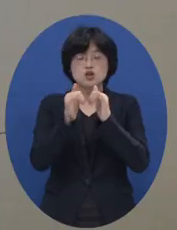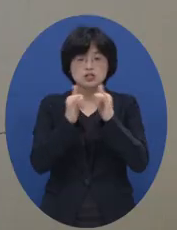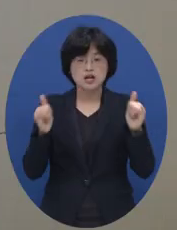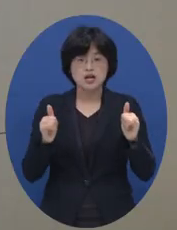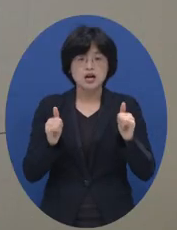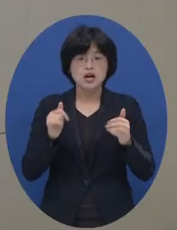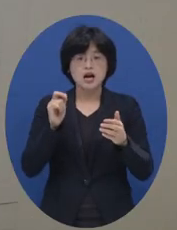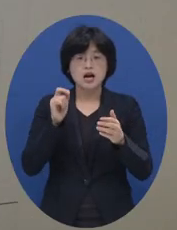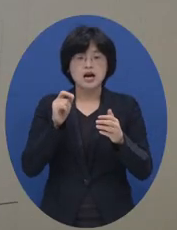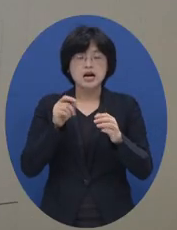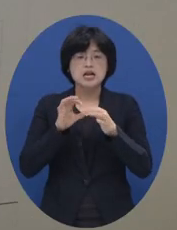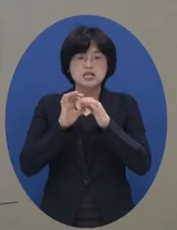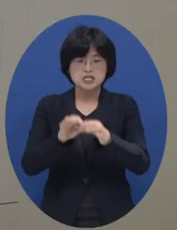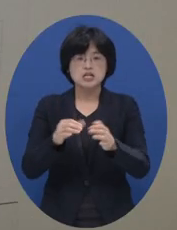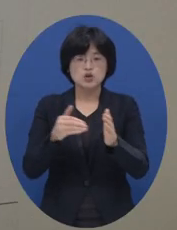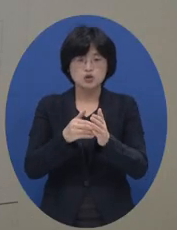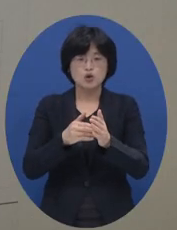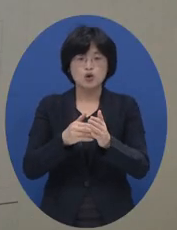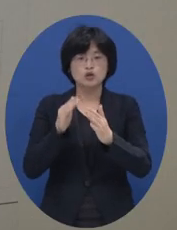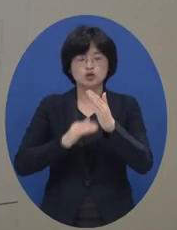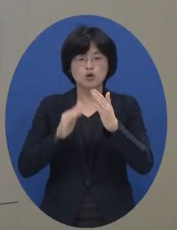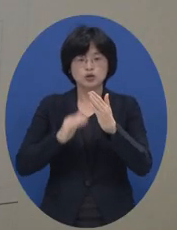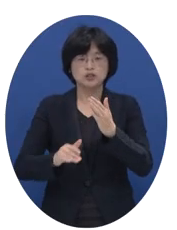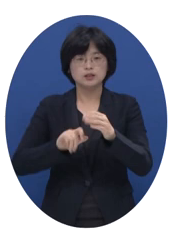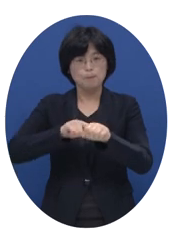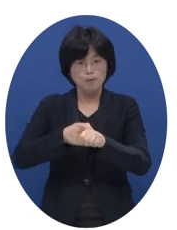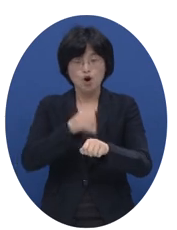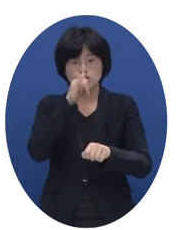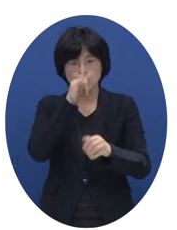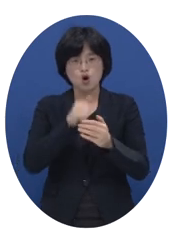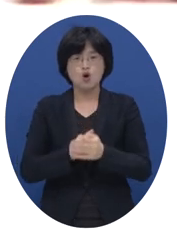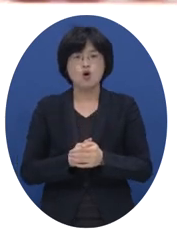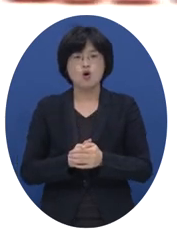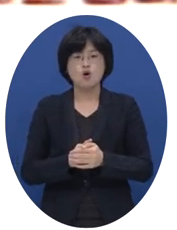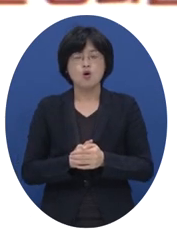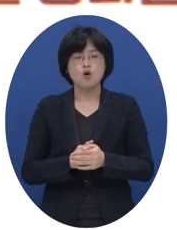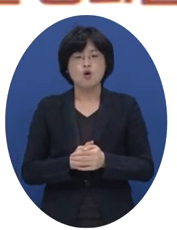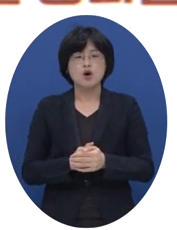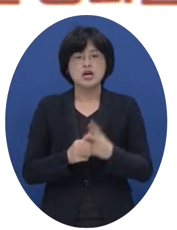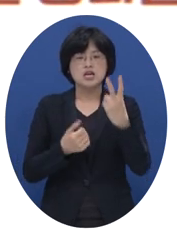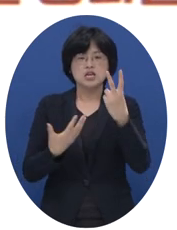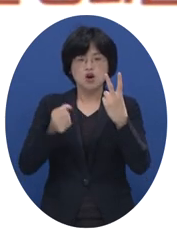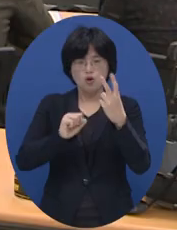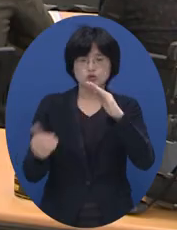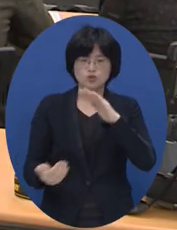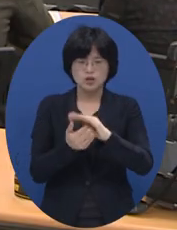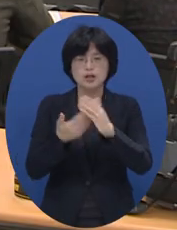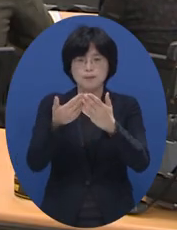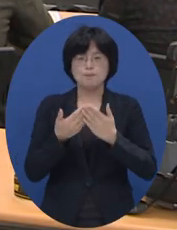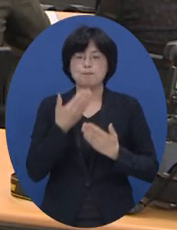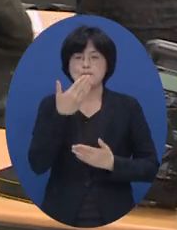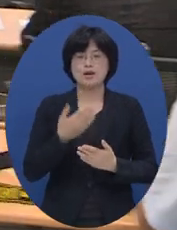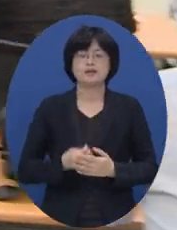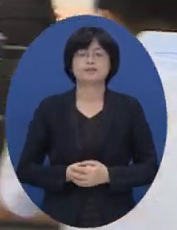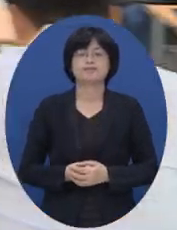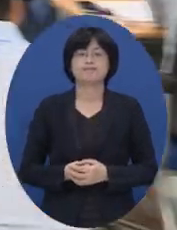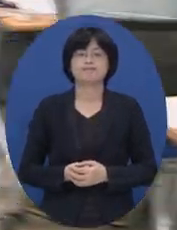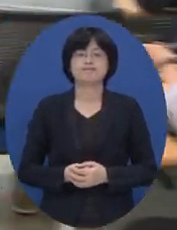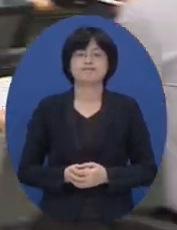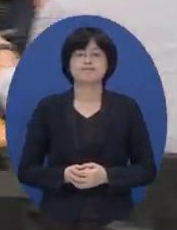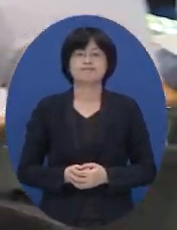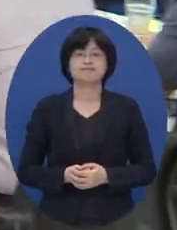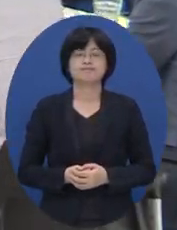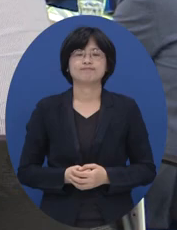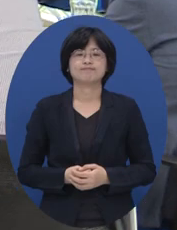사법 처분이나 행정처분 조치 가 있을 경우 최대 2억원의 포상금을 받을 수 있습니다 경기 주 채비의